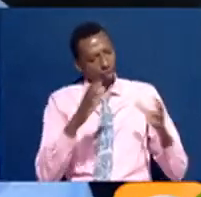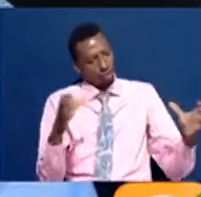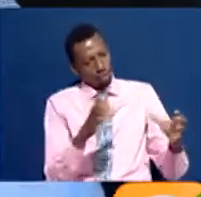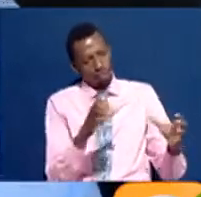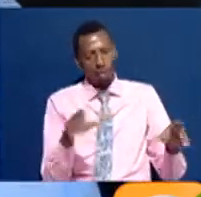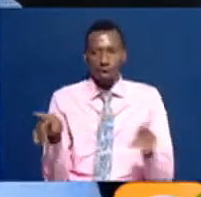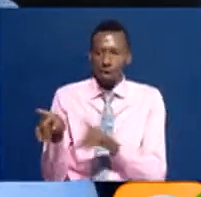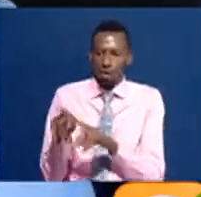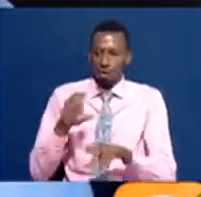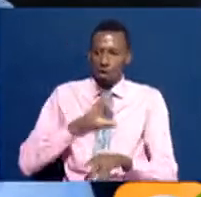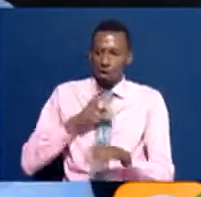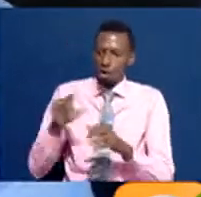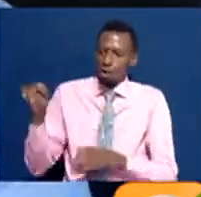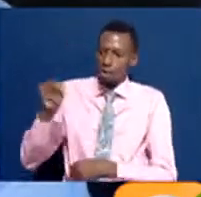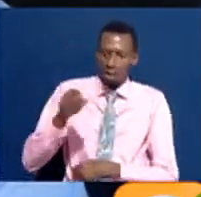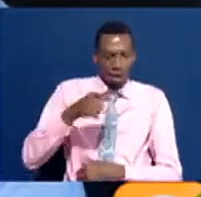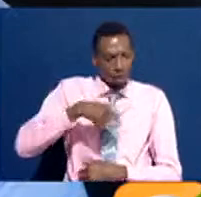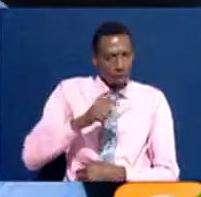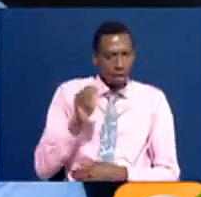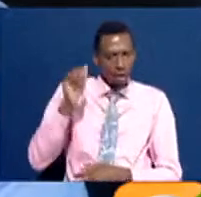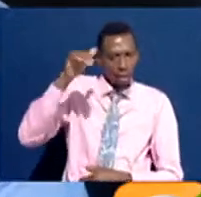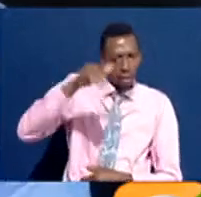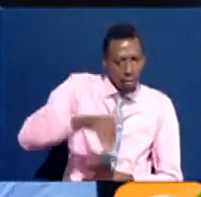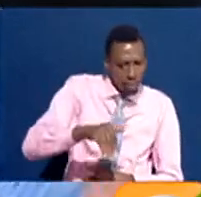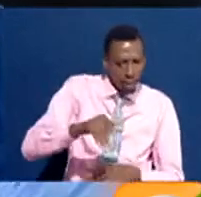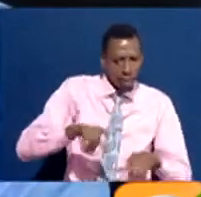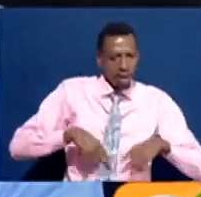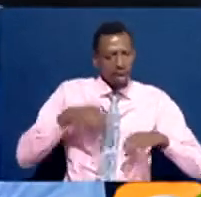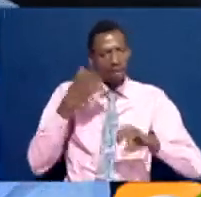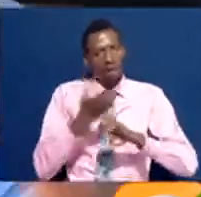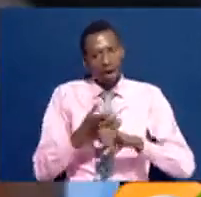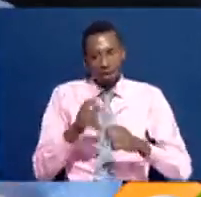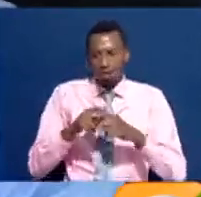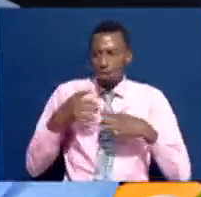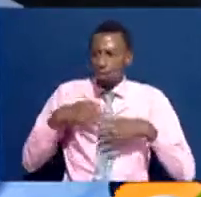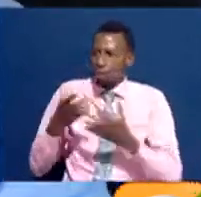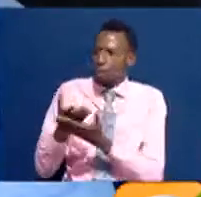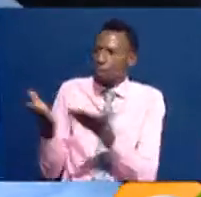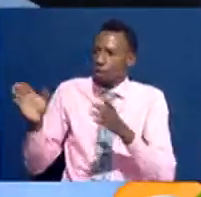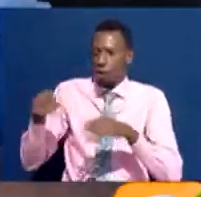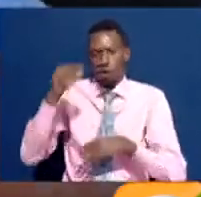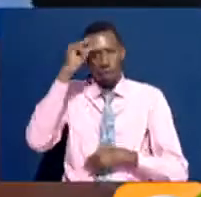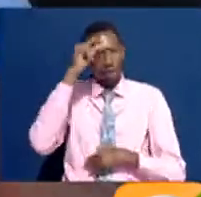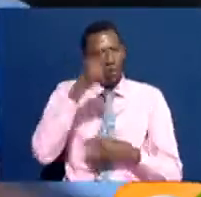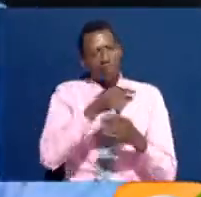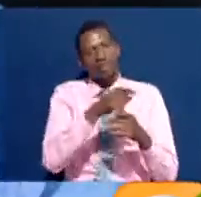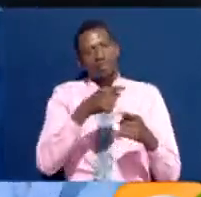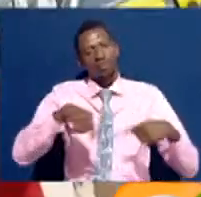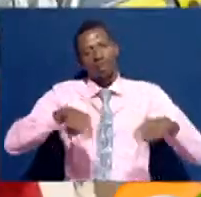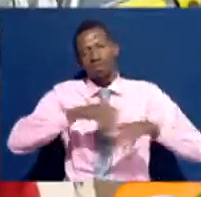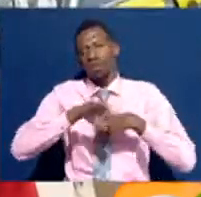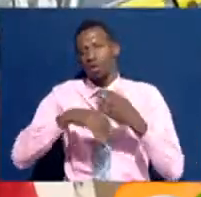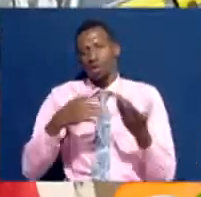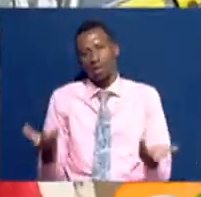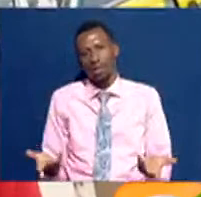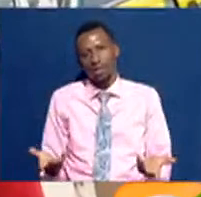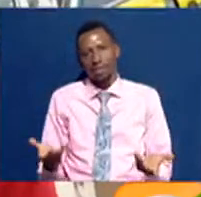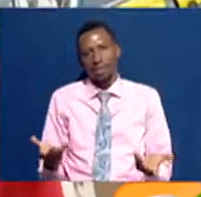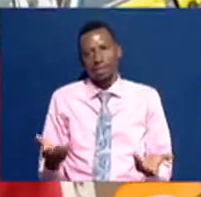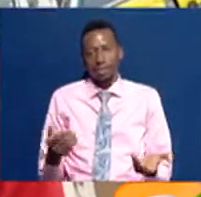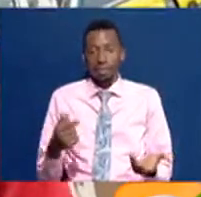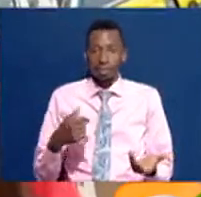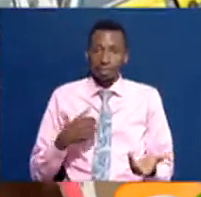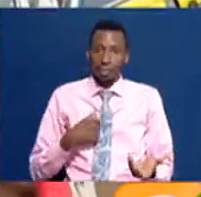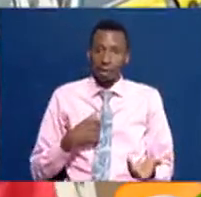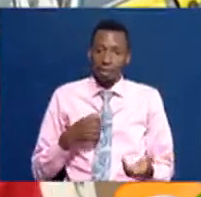magari. Sisi ndio tutashukisha gharama ya maisha kwa abiria ama ni serikali itashukisha gharama ya maisha kwetu sote? Nabidi nabeba na